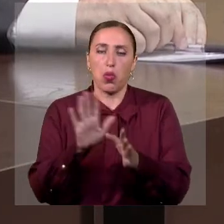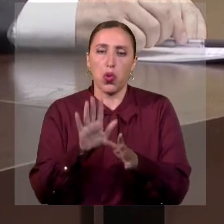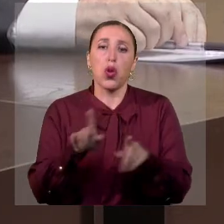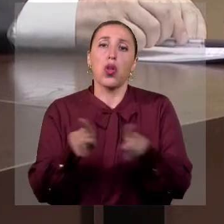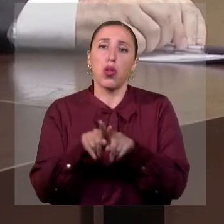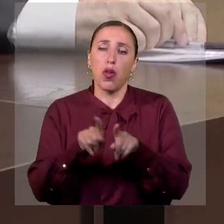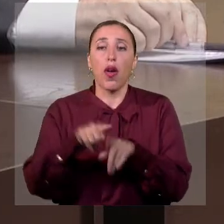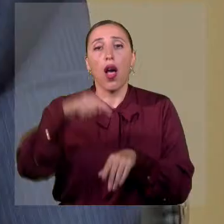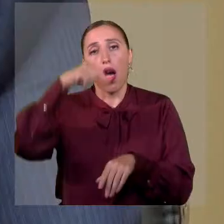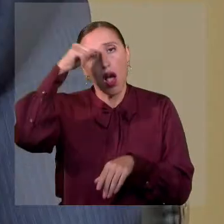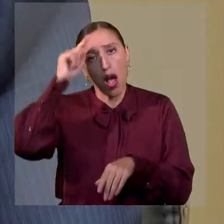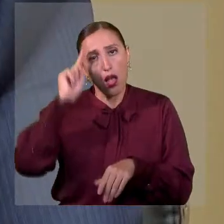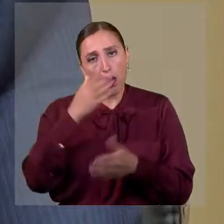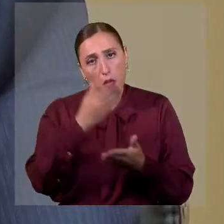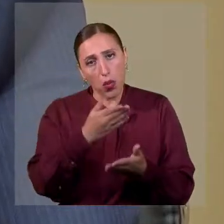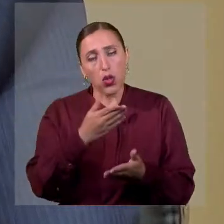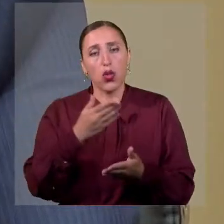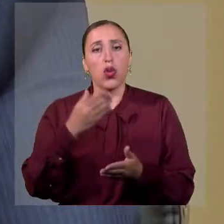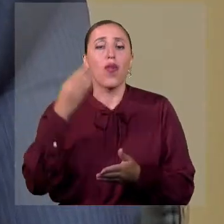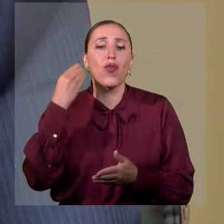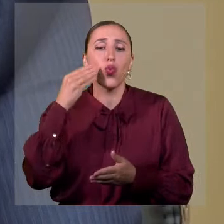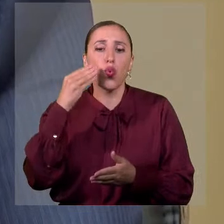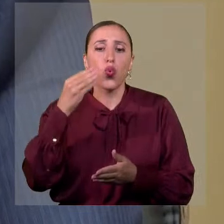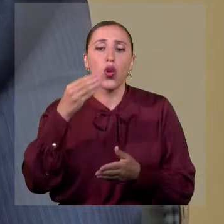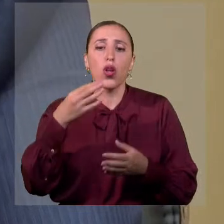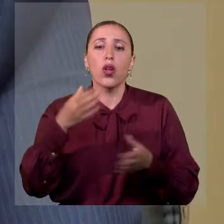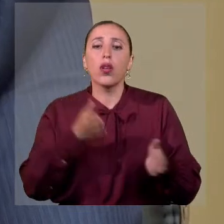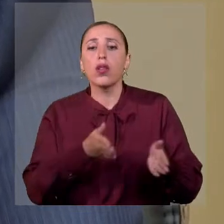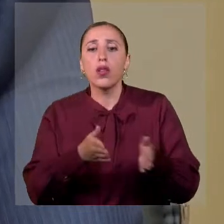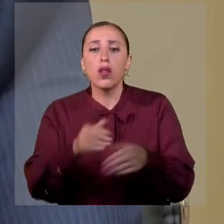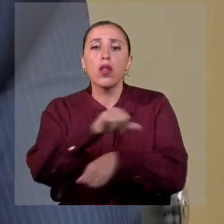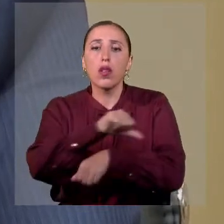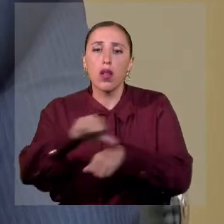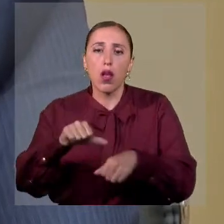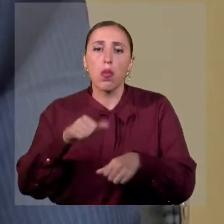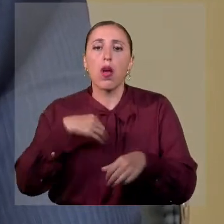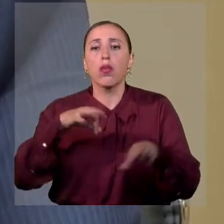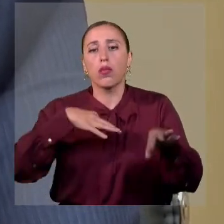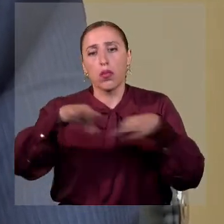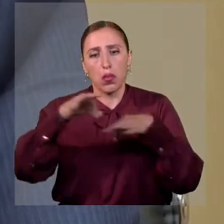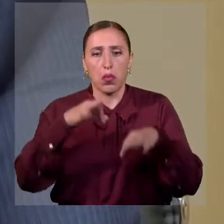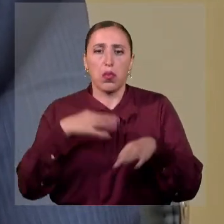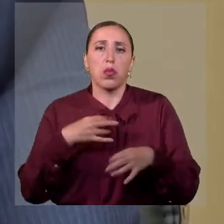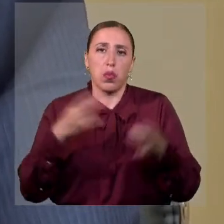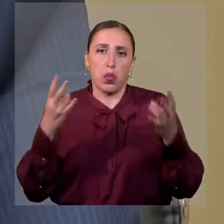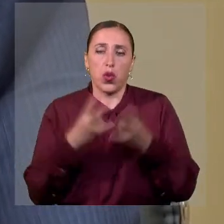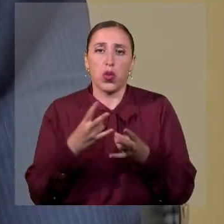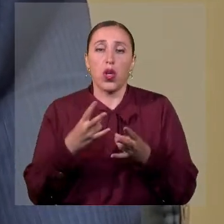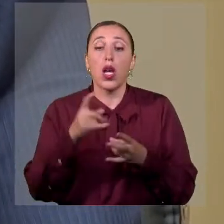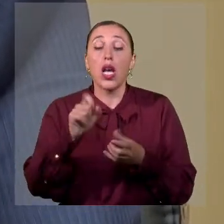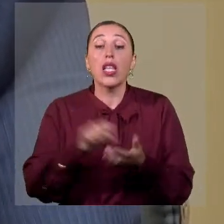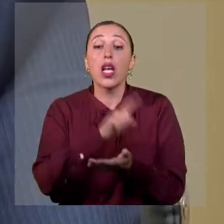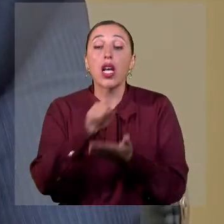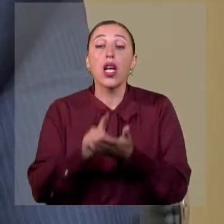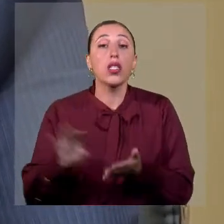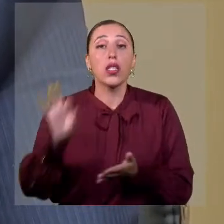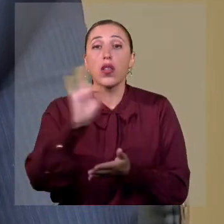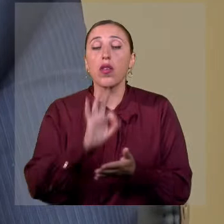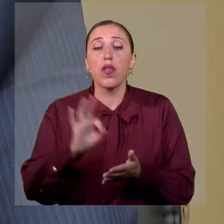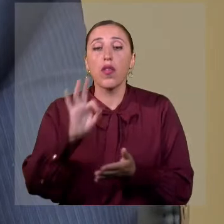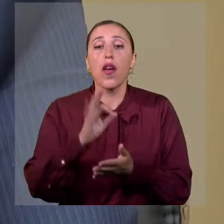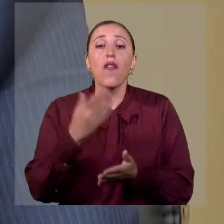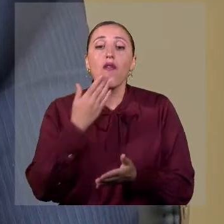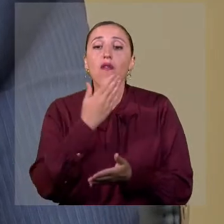և Թուրքիայի հետ։ Եվ այս հարցի շուրջ դեռևս չի հաջողվել վերջնական համաձայնության